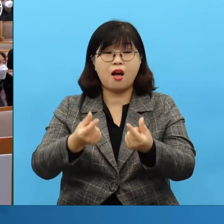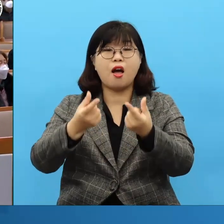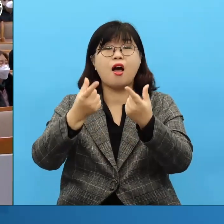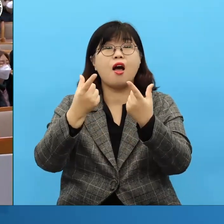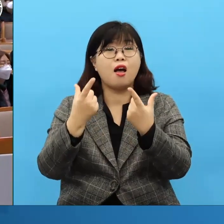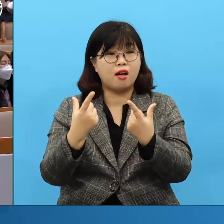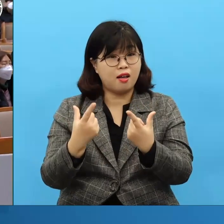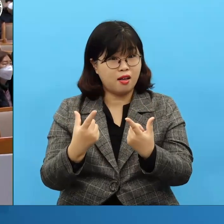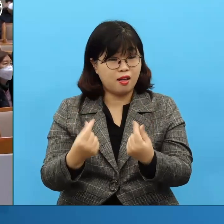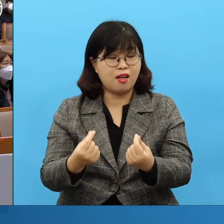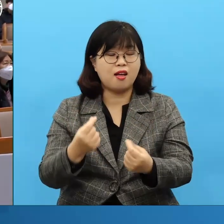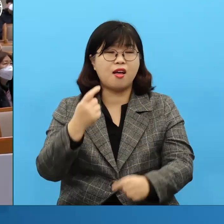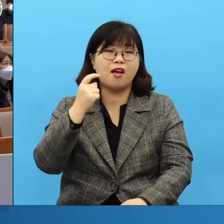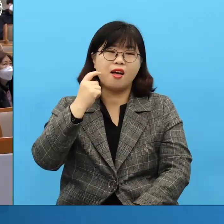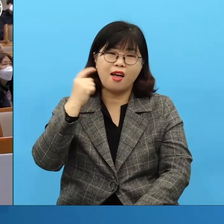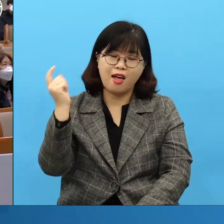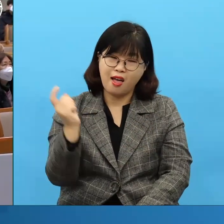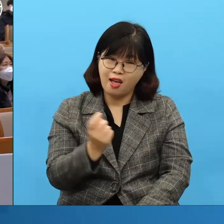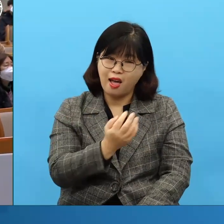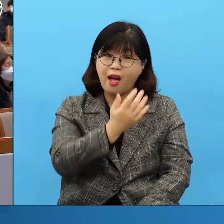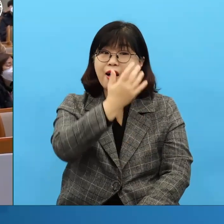생명샘이로다.